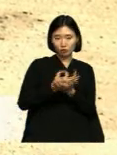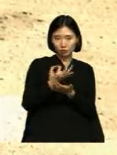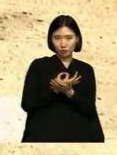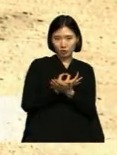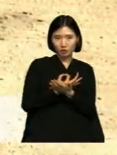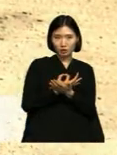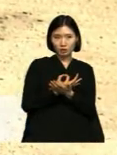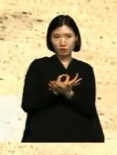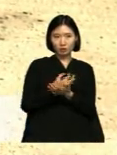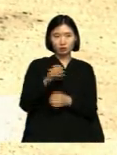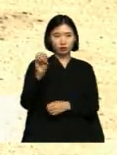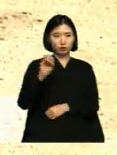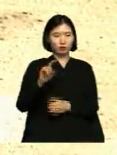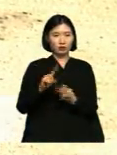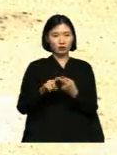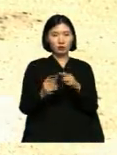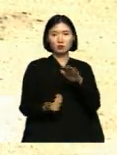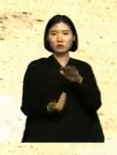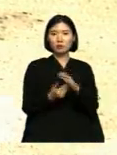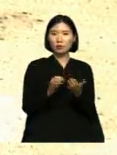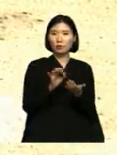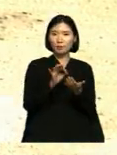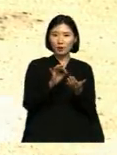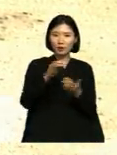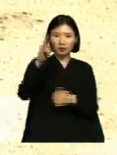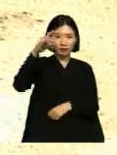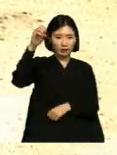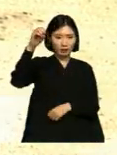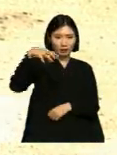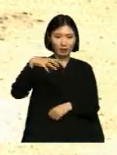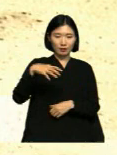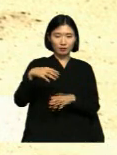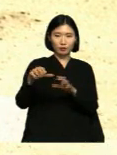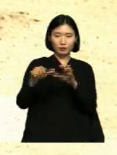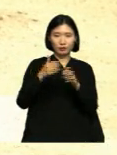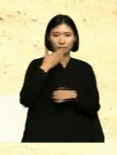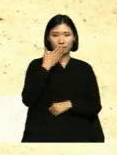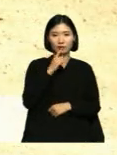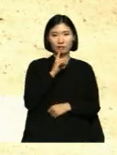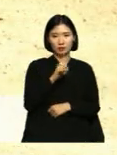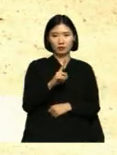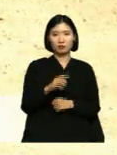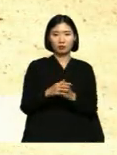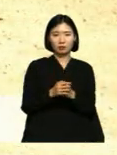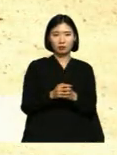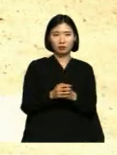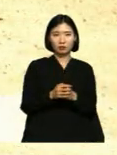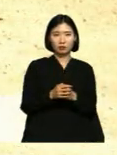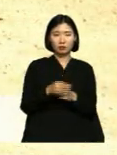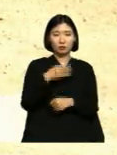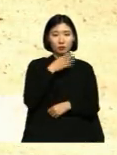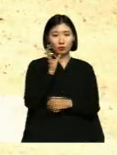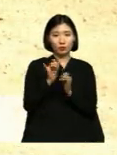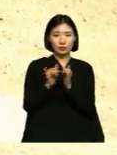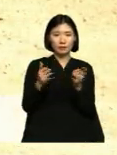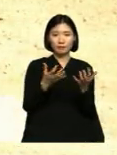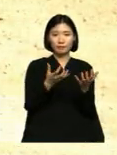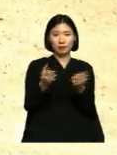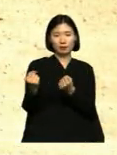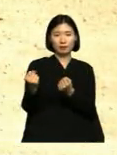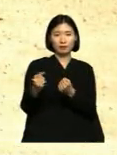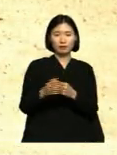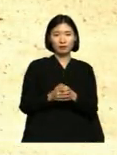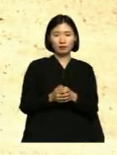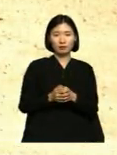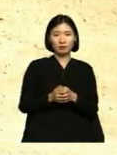따져서 그 최고의 가치를 지금 태양광의 할 수 있다 이렇게 말씀 하셨거든요 단일 고 문제 노인 분들이 많아요 그래서